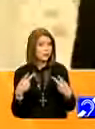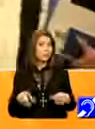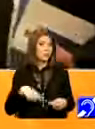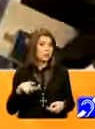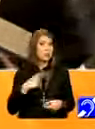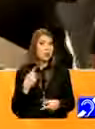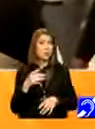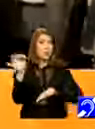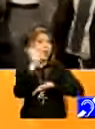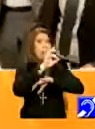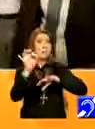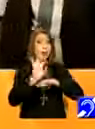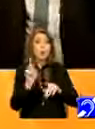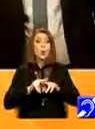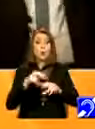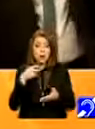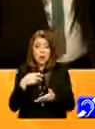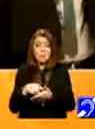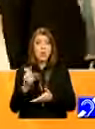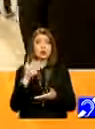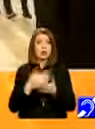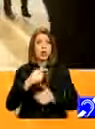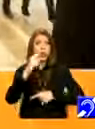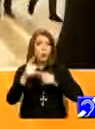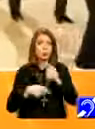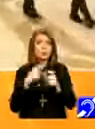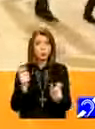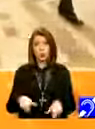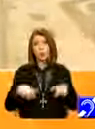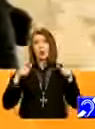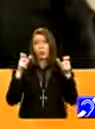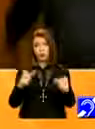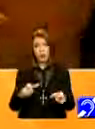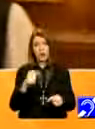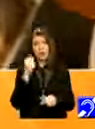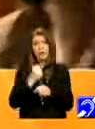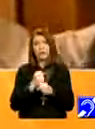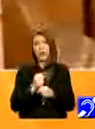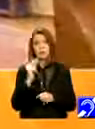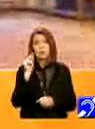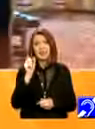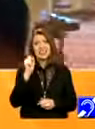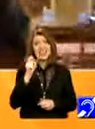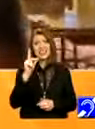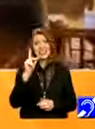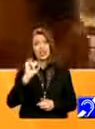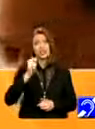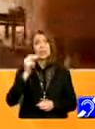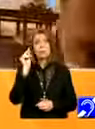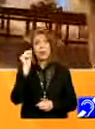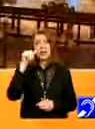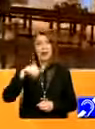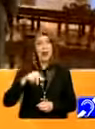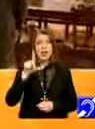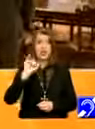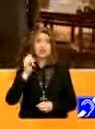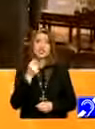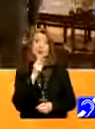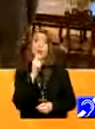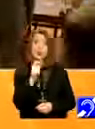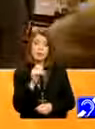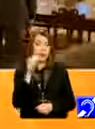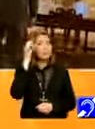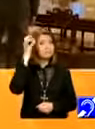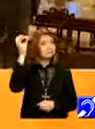un scenariu de funcționare pentru următorul guvern format din PNL, PSD și UDMR. Se